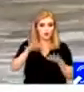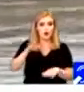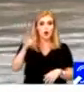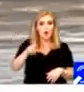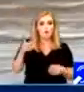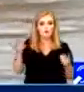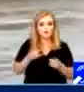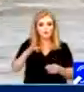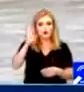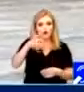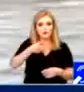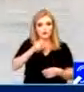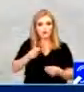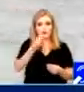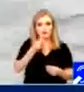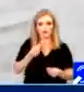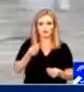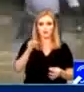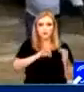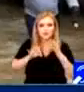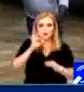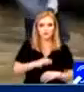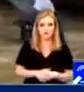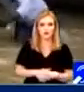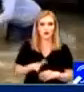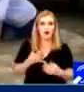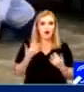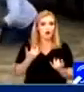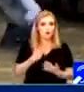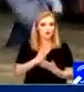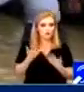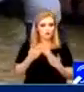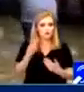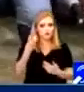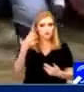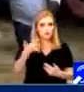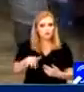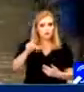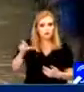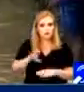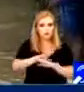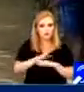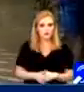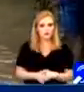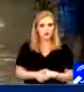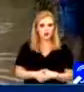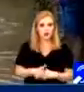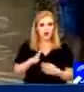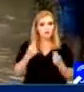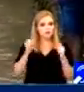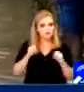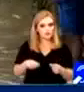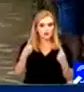au nevoie urgentă de apă potabilă, hrană și medicamente. Bilanțul deocamdată provizoriu este de 350 de morți. Acum există